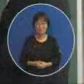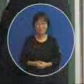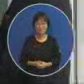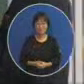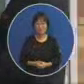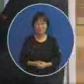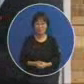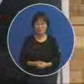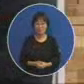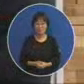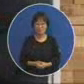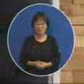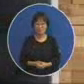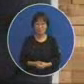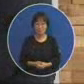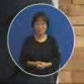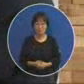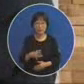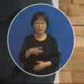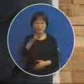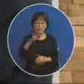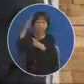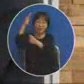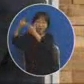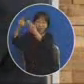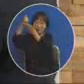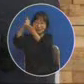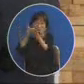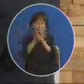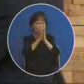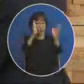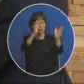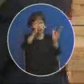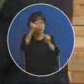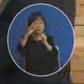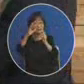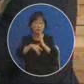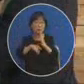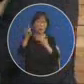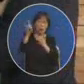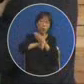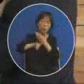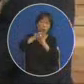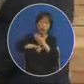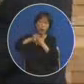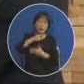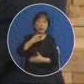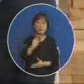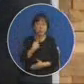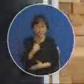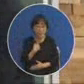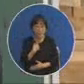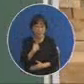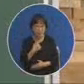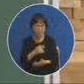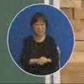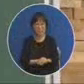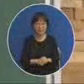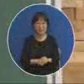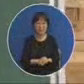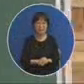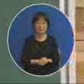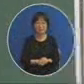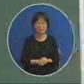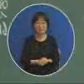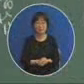모세는 처음에 뭐라고 핑계 대었습니까? Do you know what kind of excuse Moses gave at first? 우리가 그렇게 되기 쉬워요. It's easy for us to follow in his footsteps. 우리가 그렇게